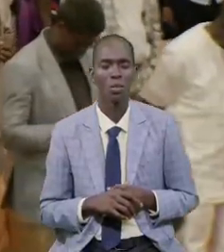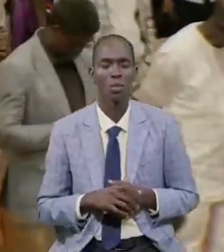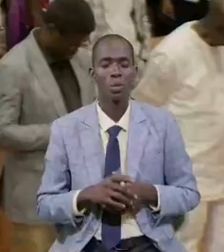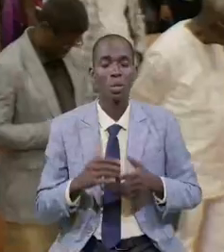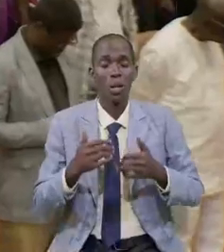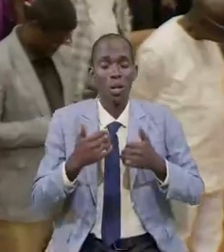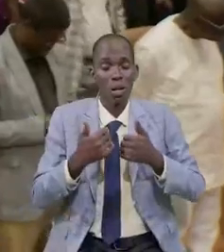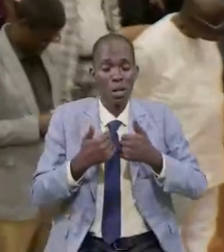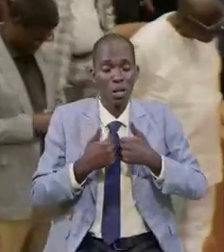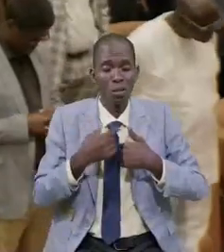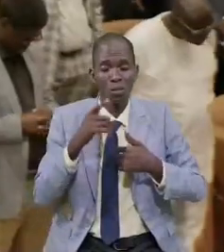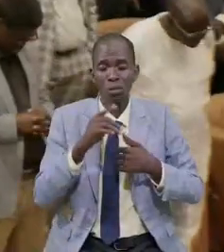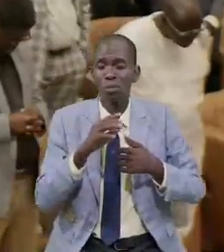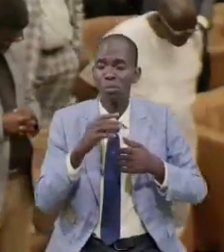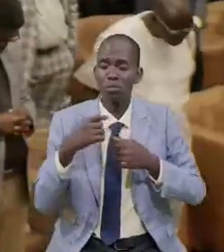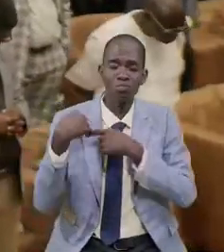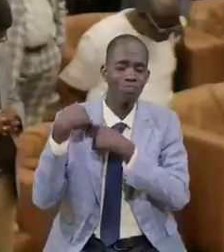Êtes-vous sauvé?